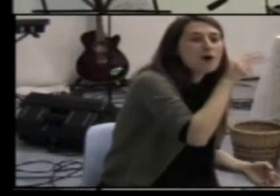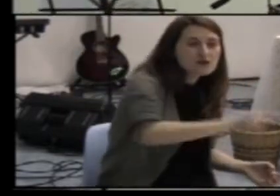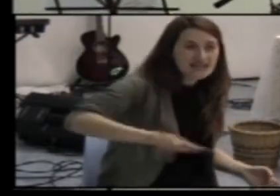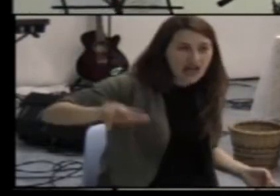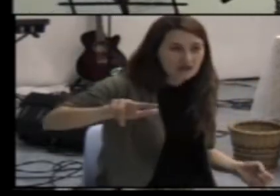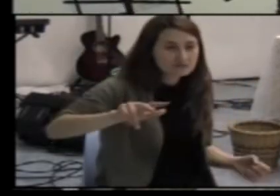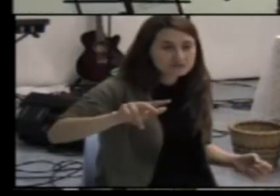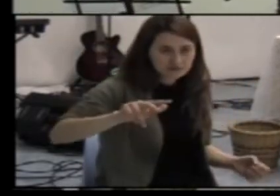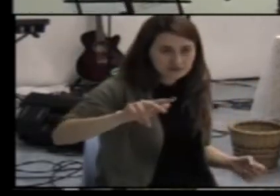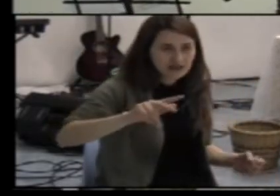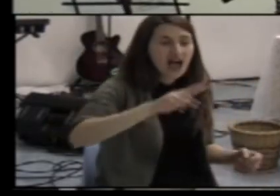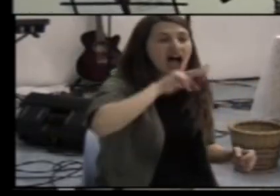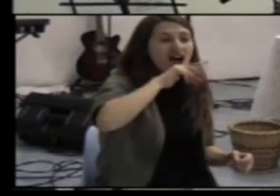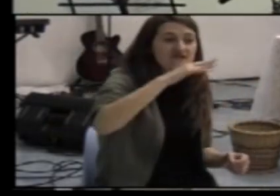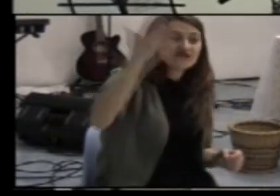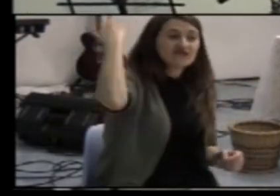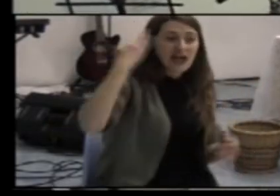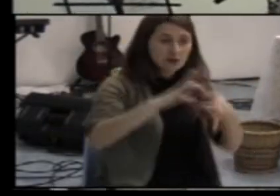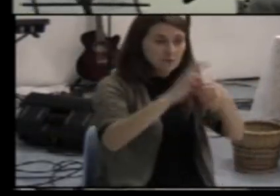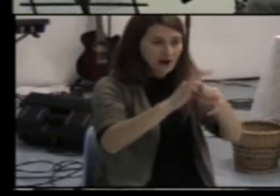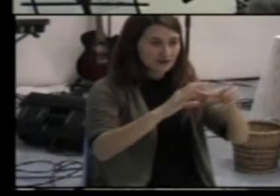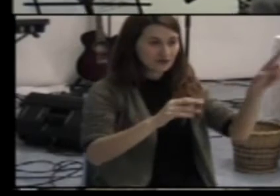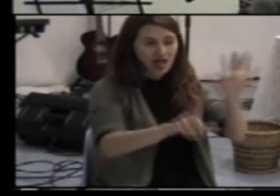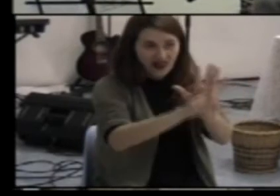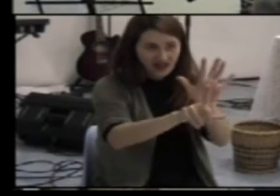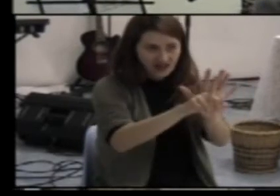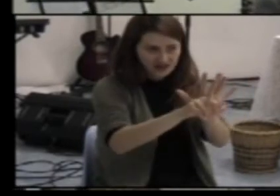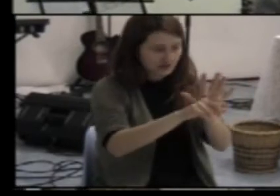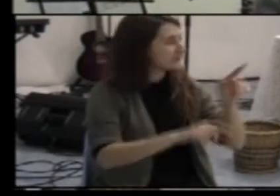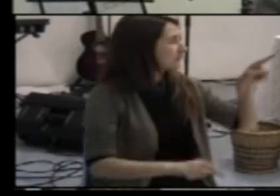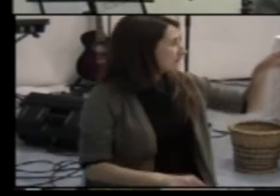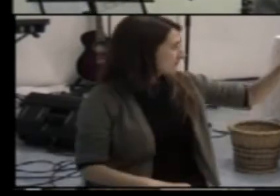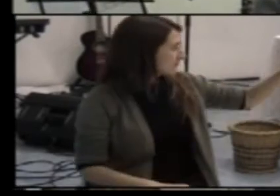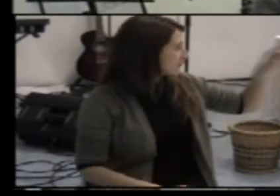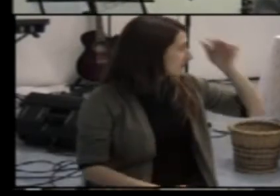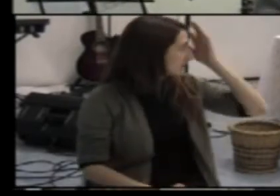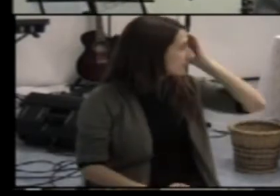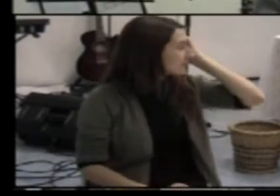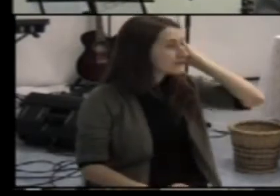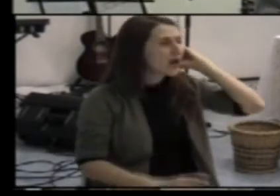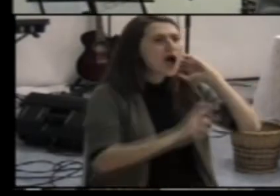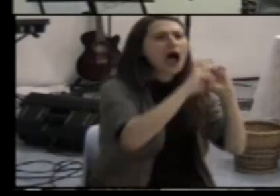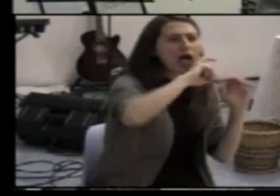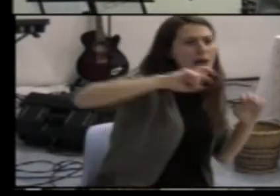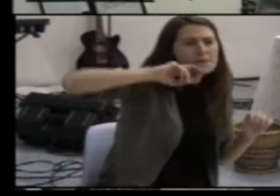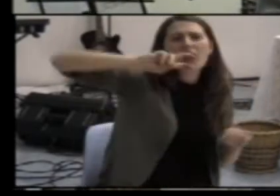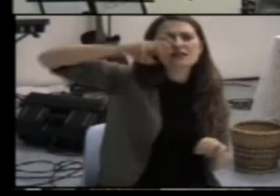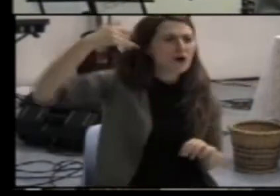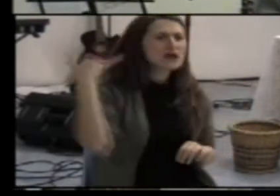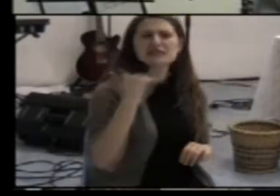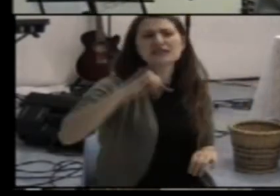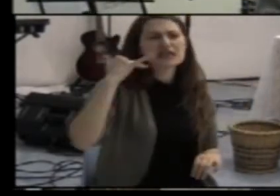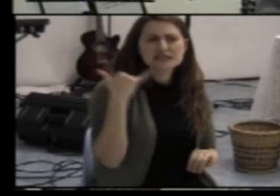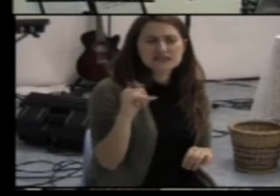ha detto: ok, io faccio con voi questo patto. E il popolo di Israele ha detto: sì, sì, noi faremo tutte le